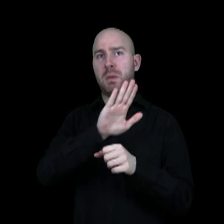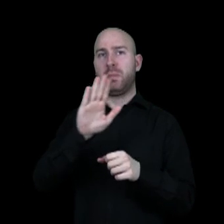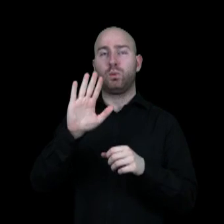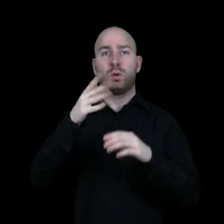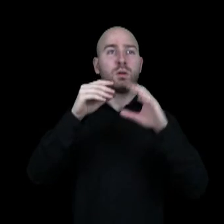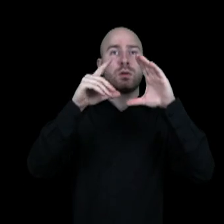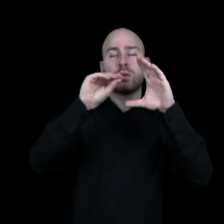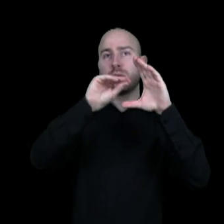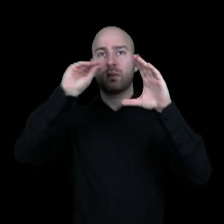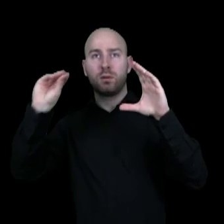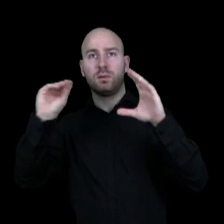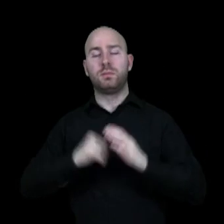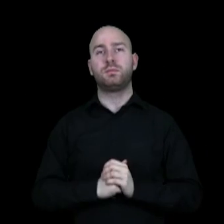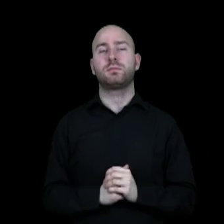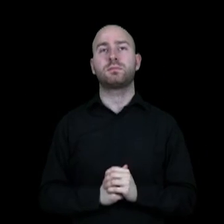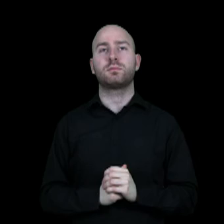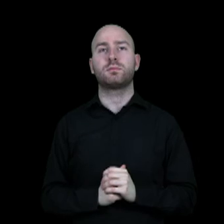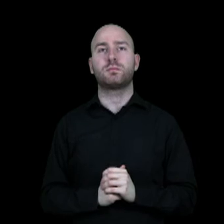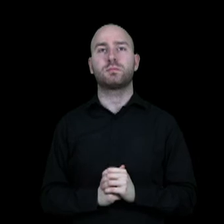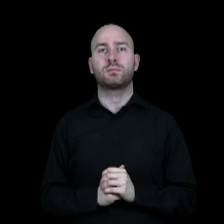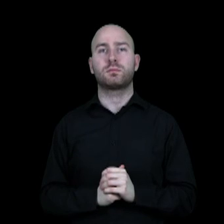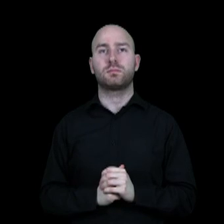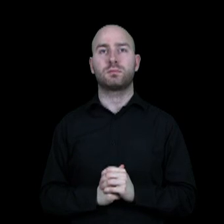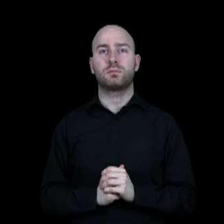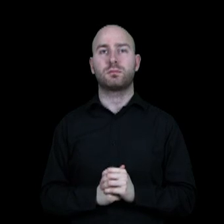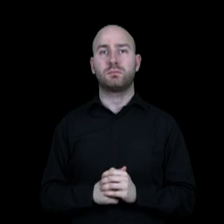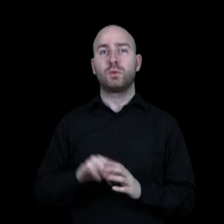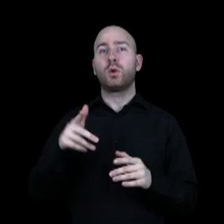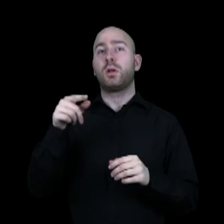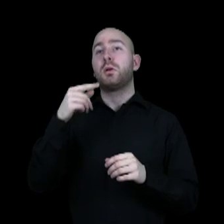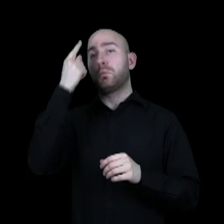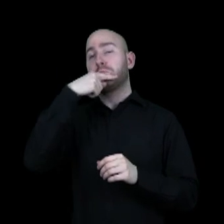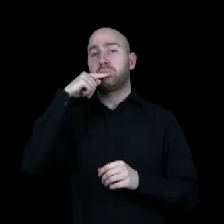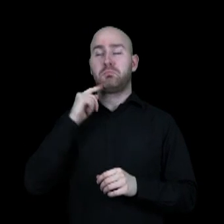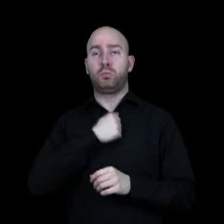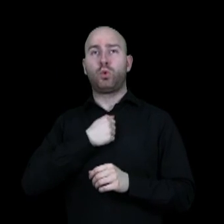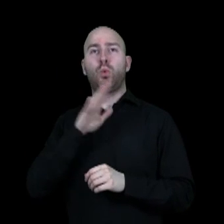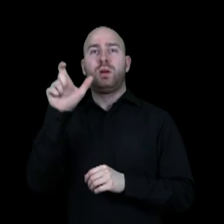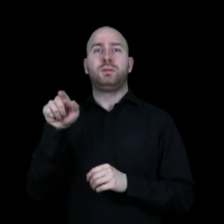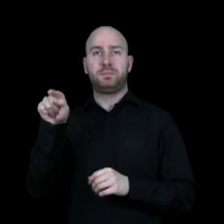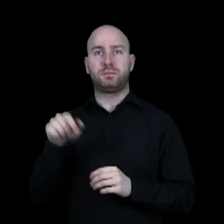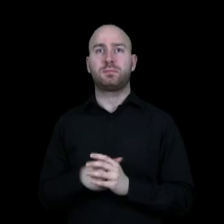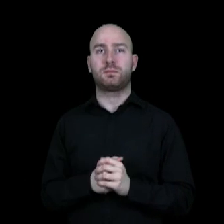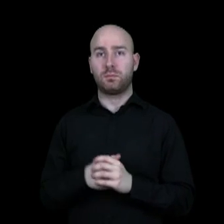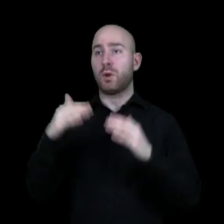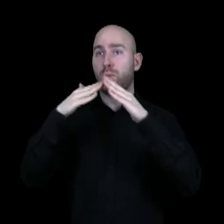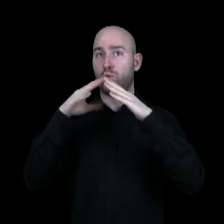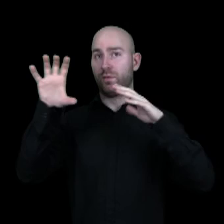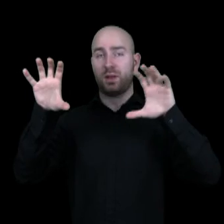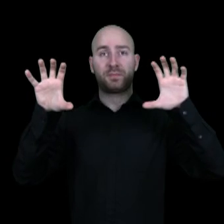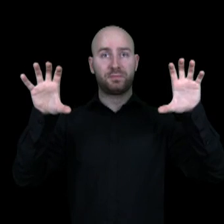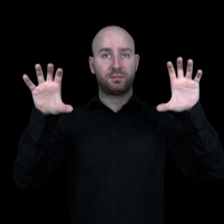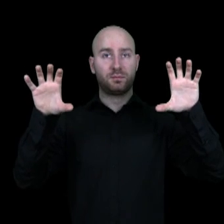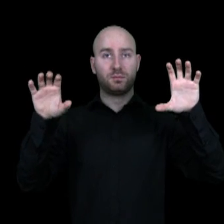teraz jestem tutaj to ja to mój po odbiór smutna buźka No to smutna buźka to ja